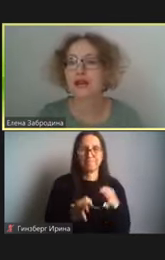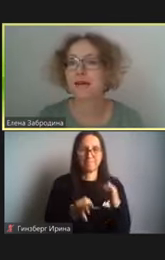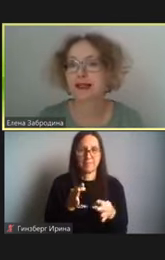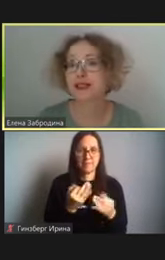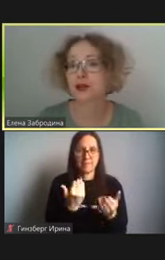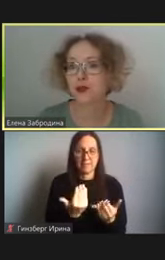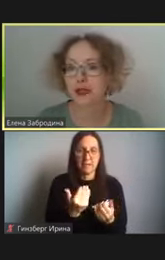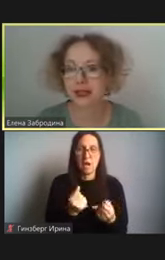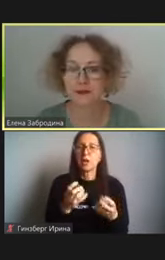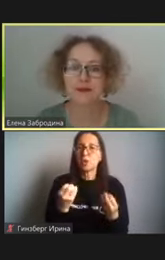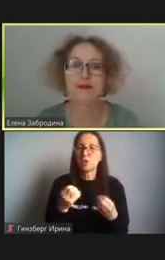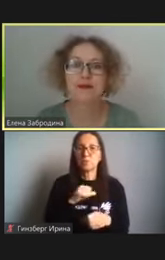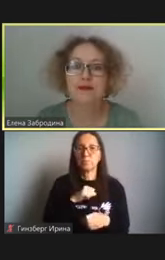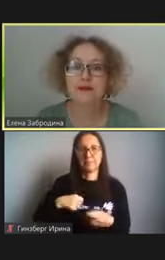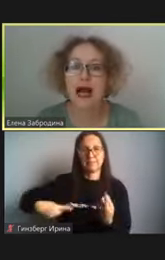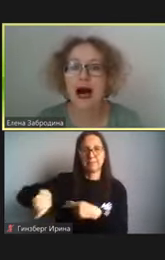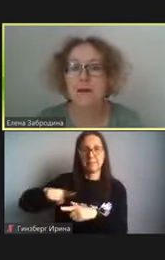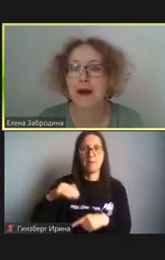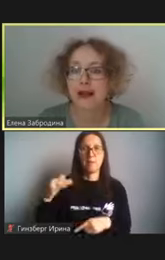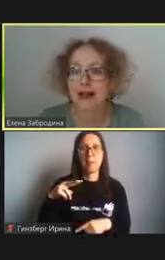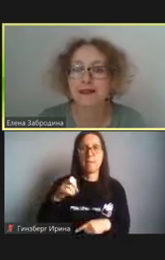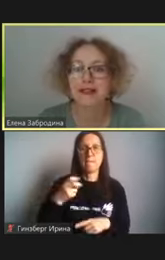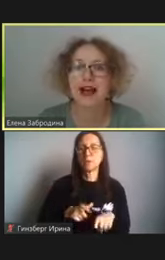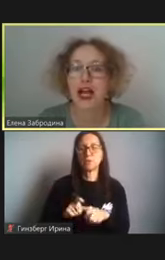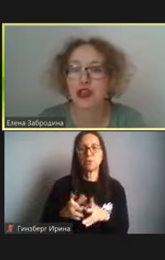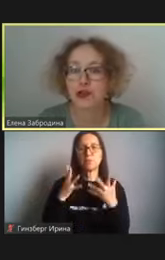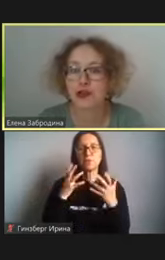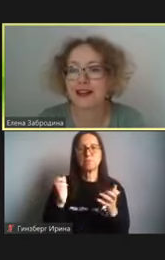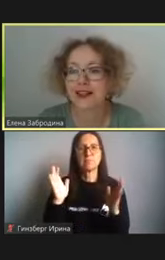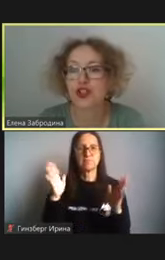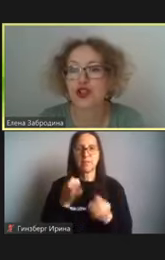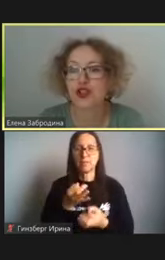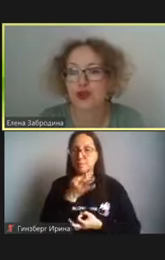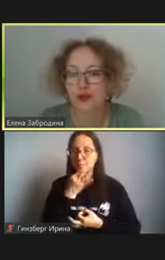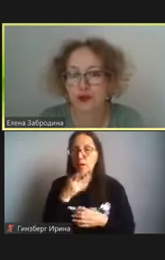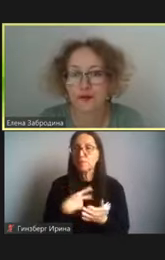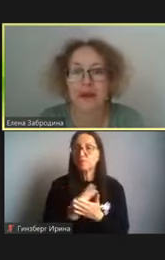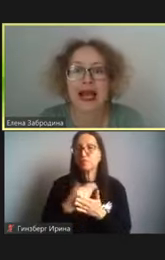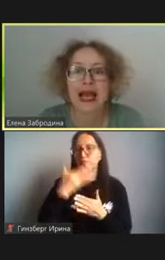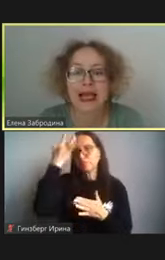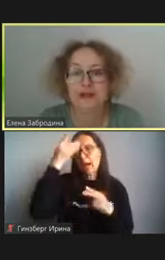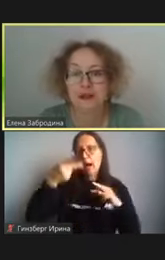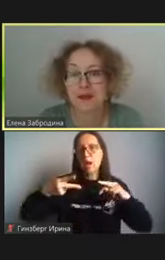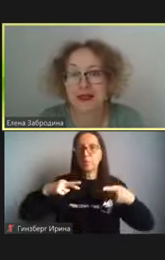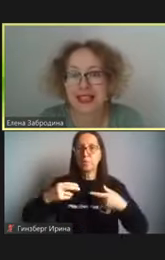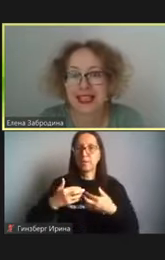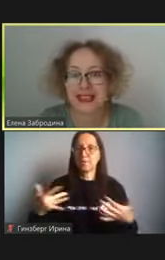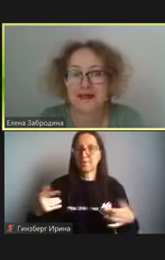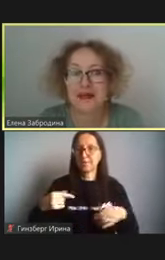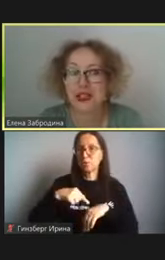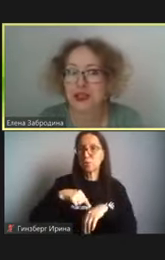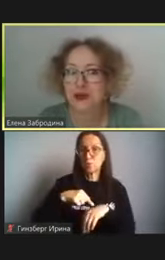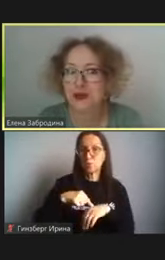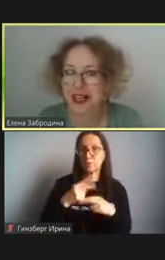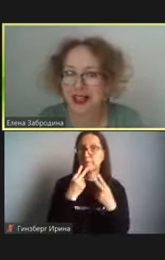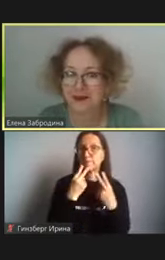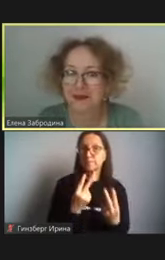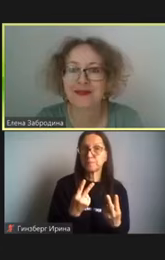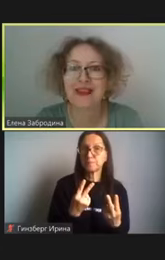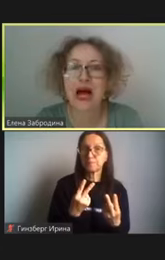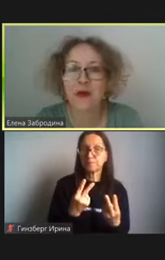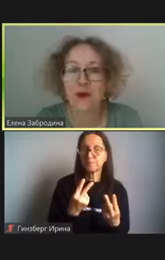очень фламандцы любили показывать аллегории разных чувств. И вот посмотрите,